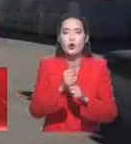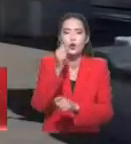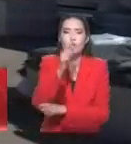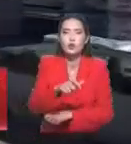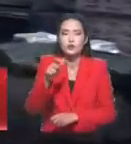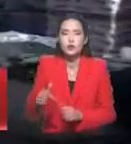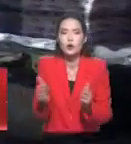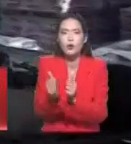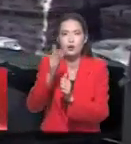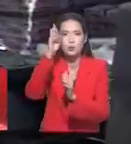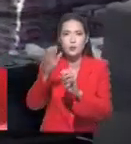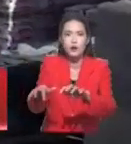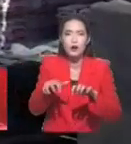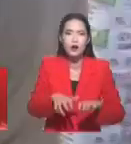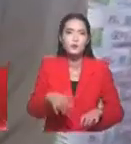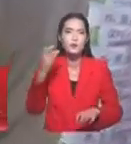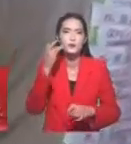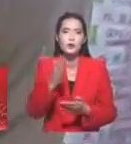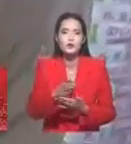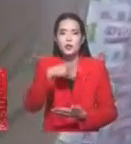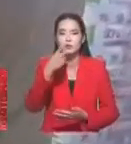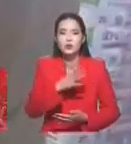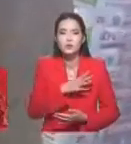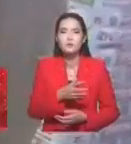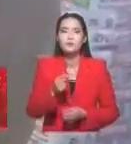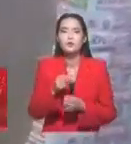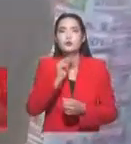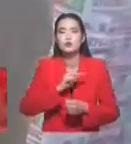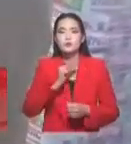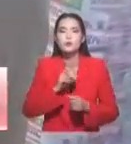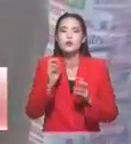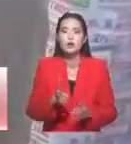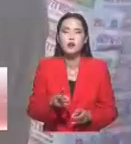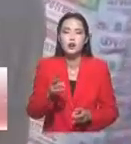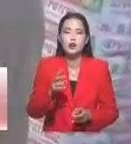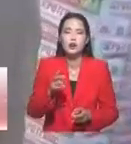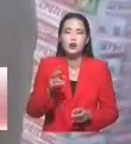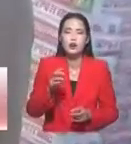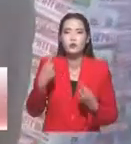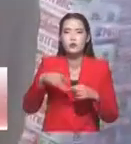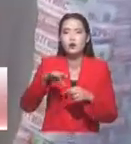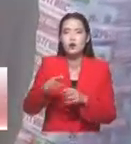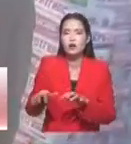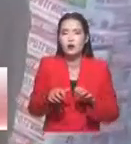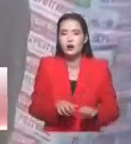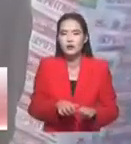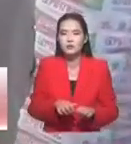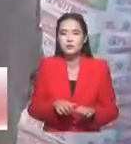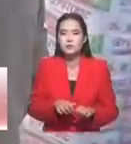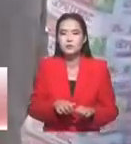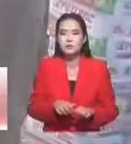көрші мемлекеттен алдыртамыз дейді. Жұмысшыларды қайдан алдыртамыз? Өзбекстаннан. Неге осы біз жұмысшылар... Арзан